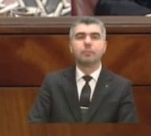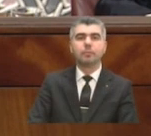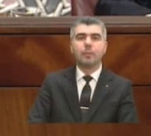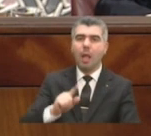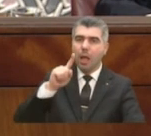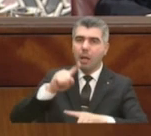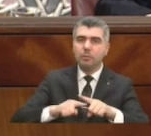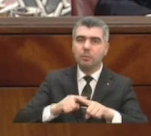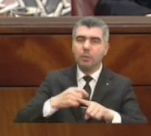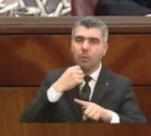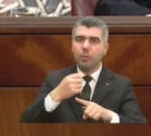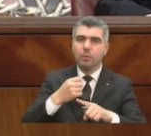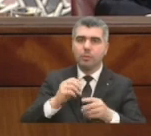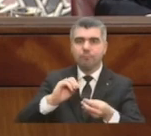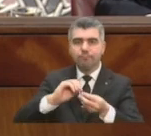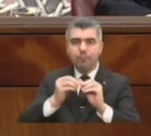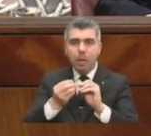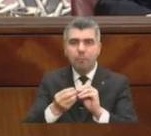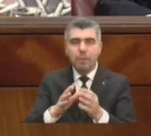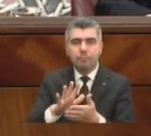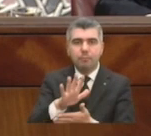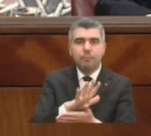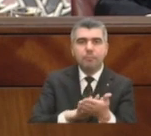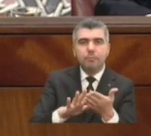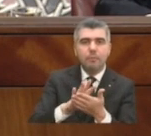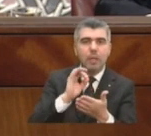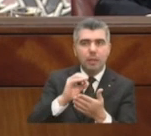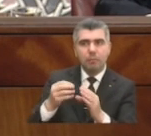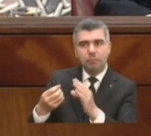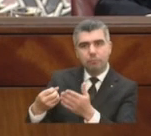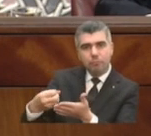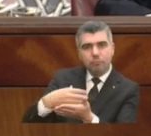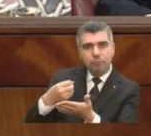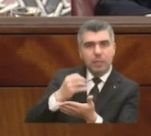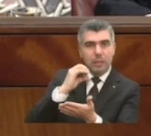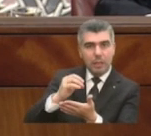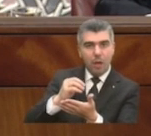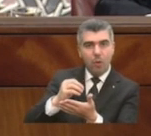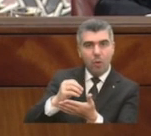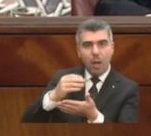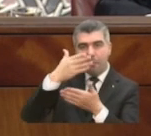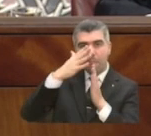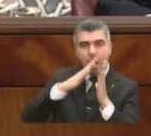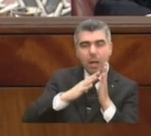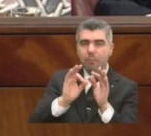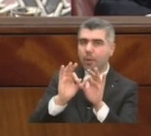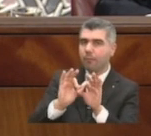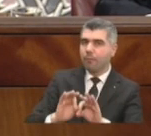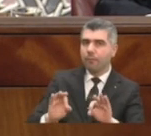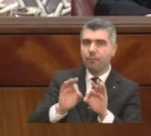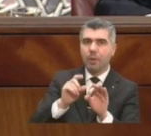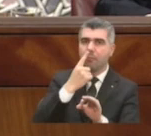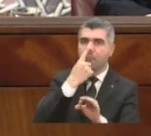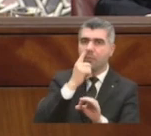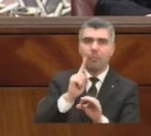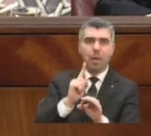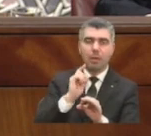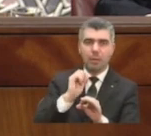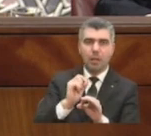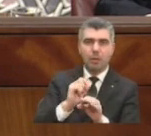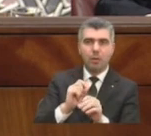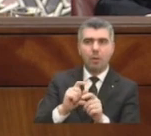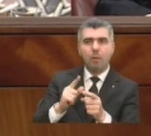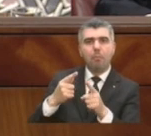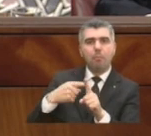المطلق لنزعات الوصايه او تلقي الدروس من اي طرف كان مهما كان